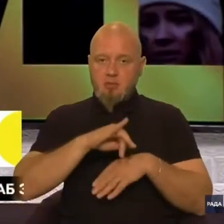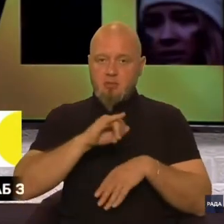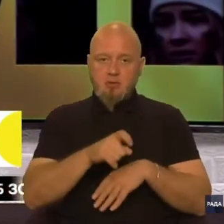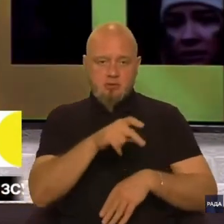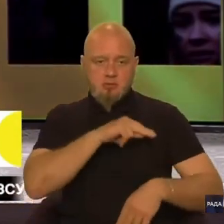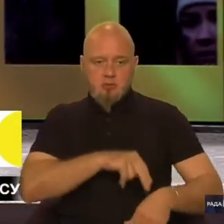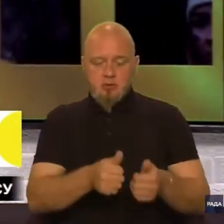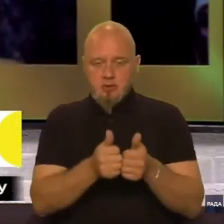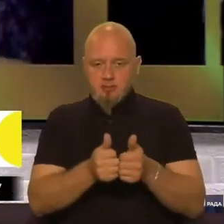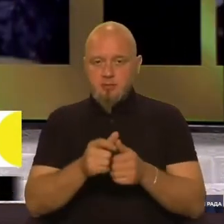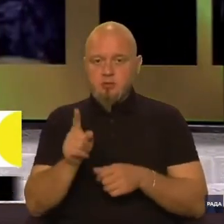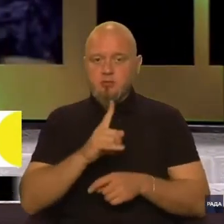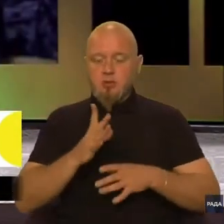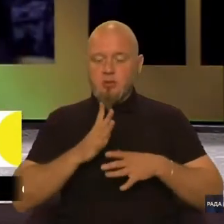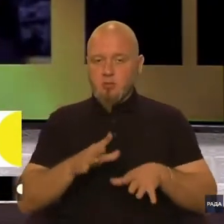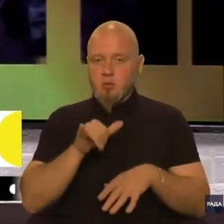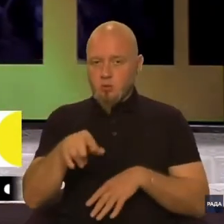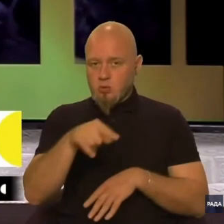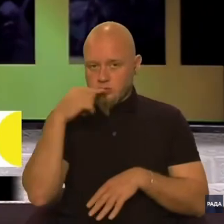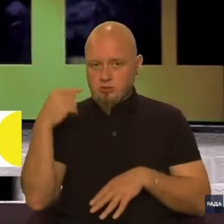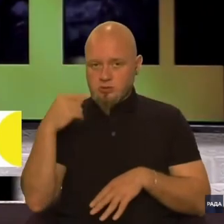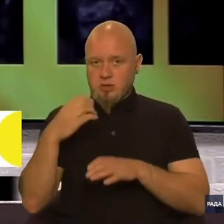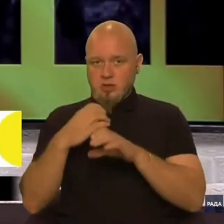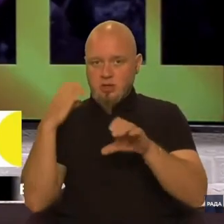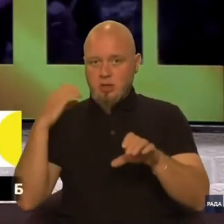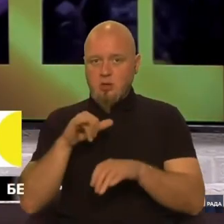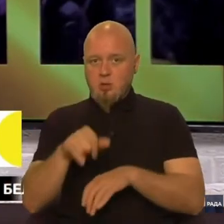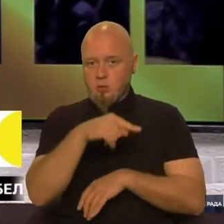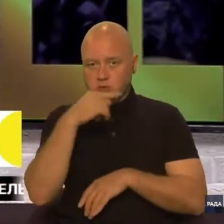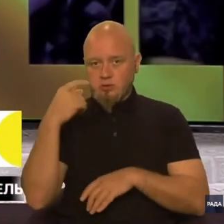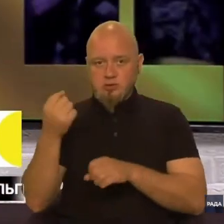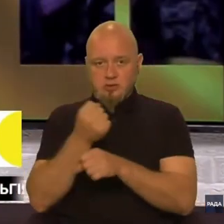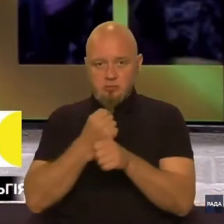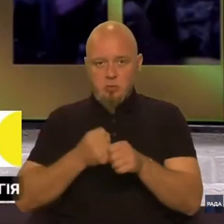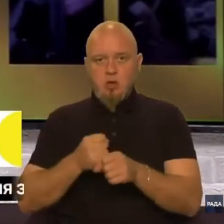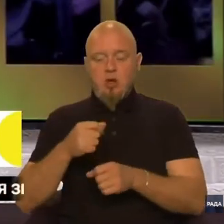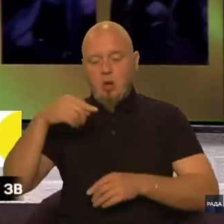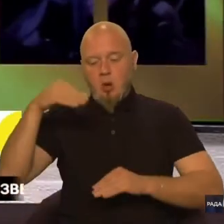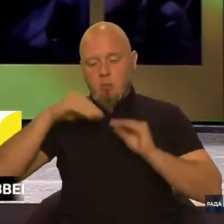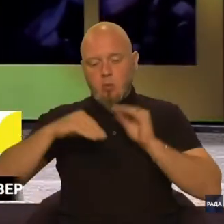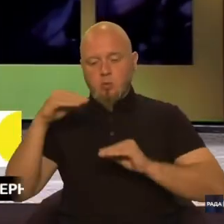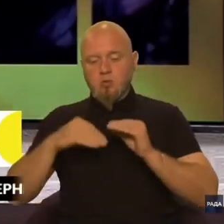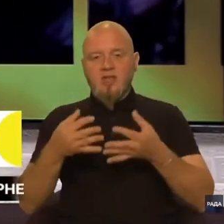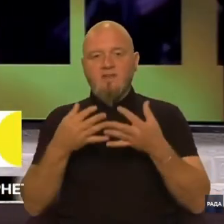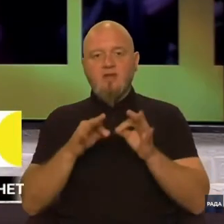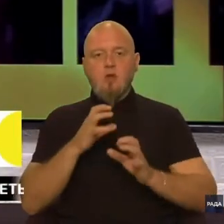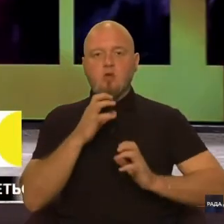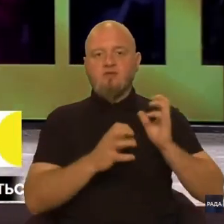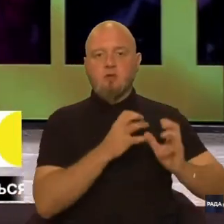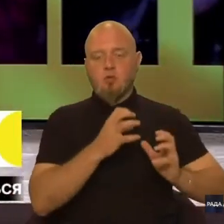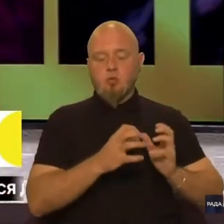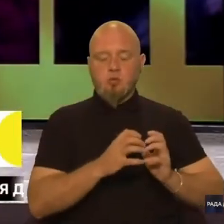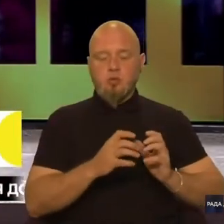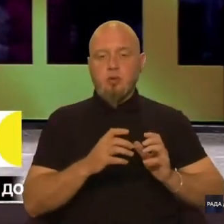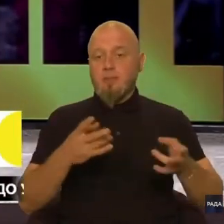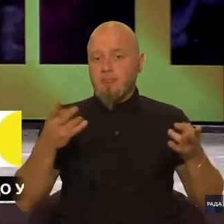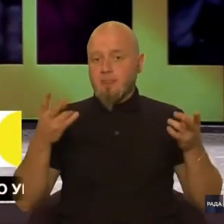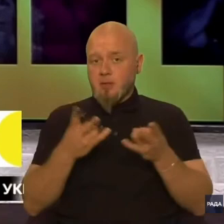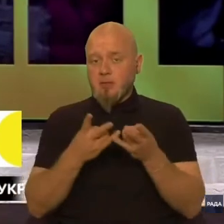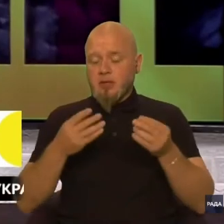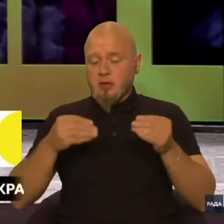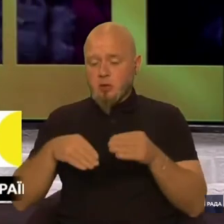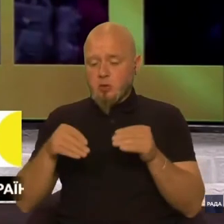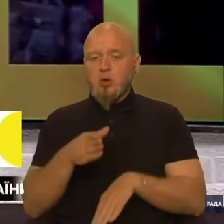партнерами щоб не було в російських ракетах у російській зброї продукції вільного світу необхідні